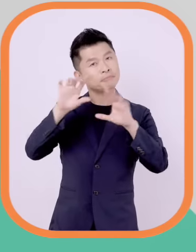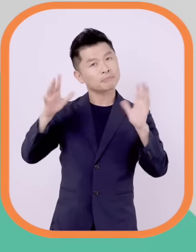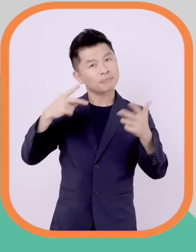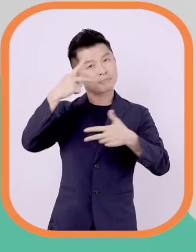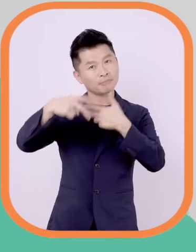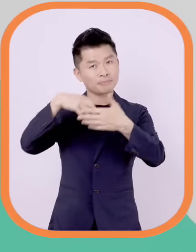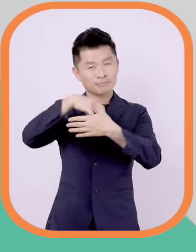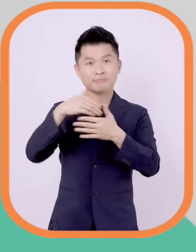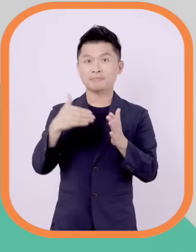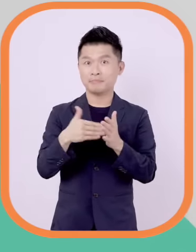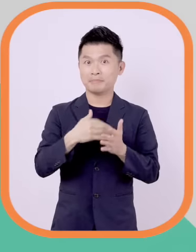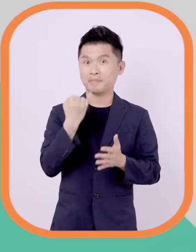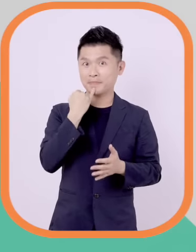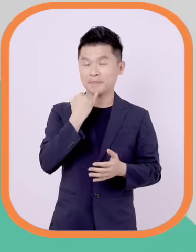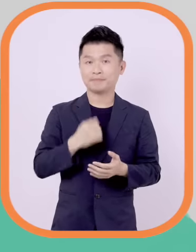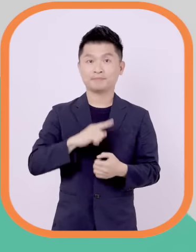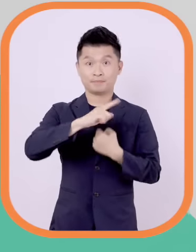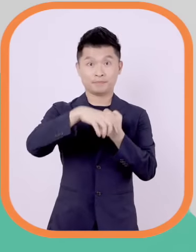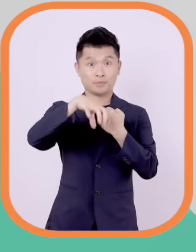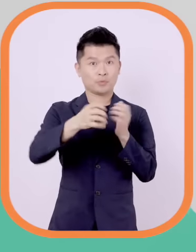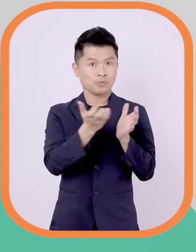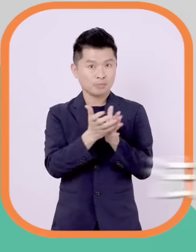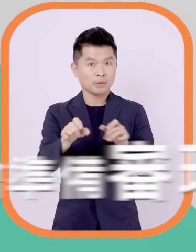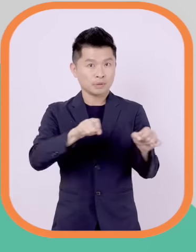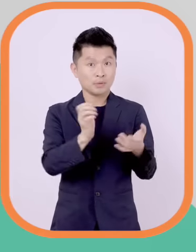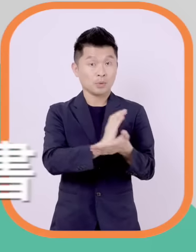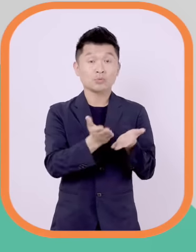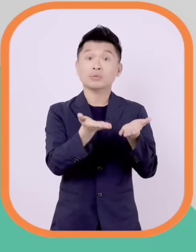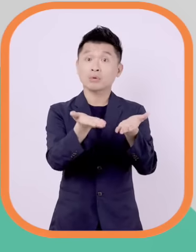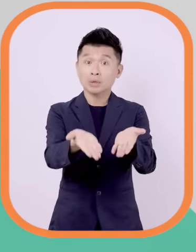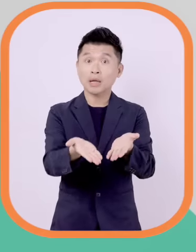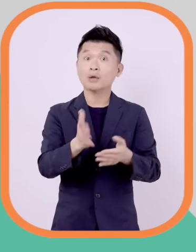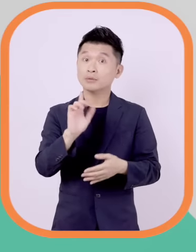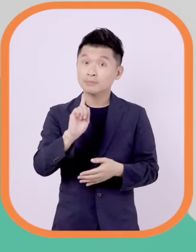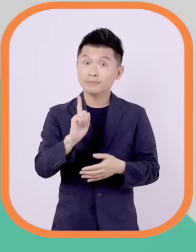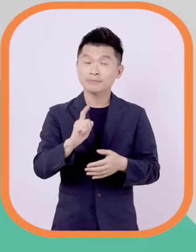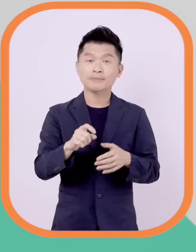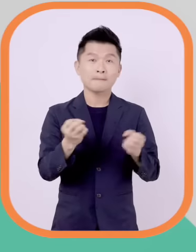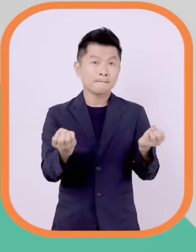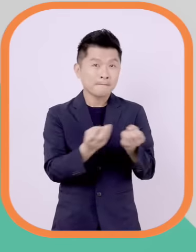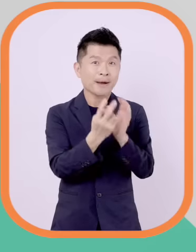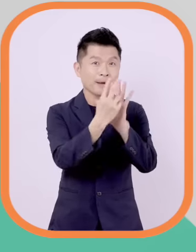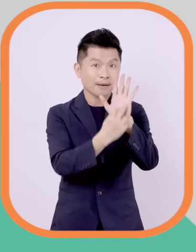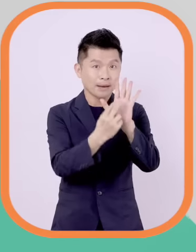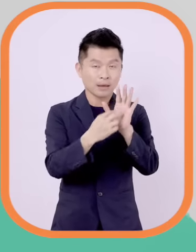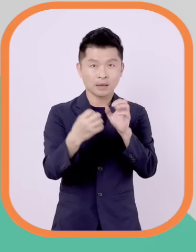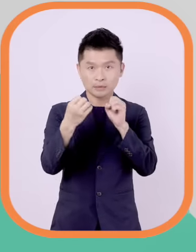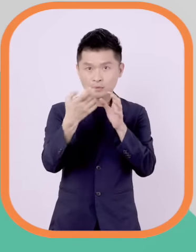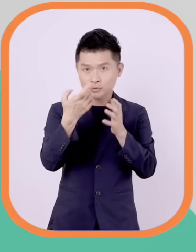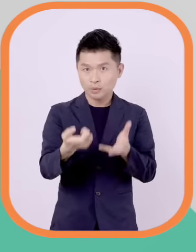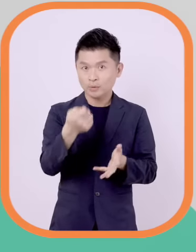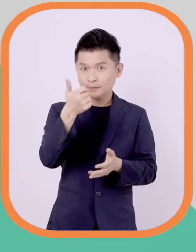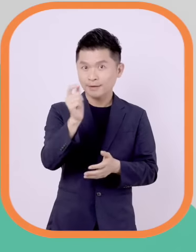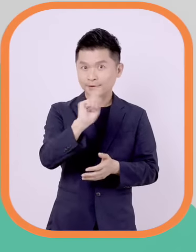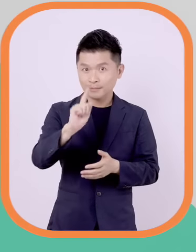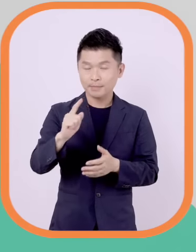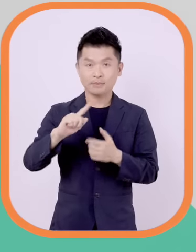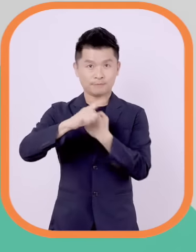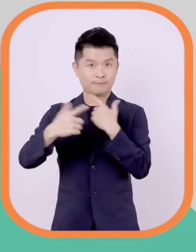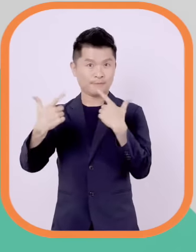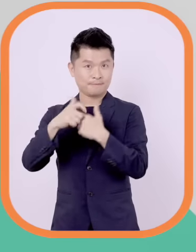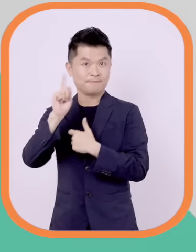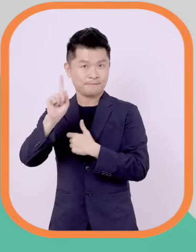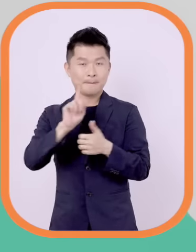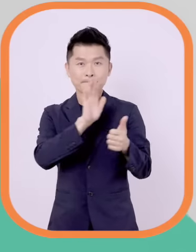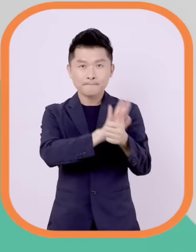经验，平均会是两周内完成。法院会准备审理计划书，包含案件说明、审判讨论重点、